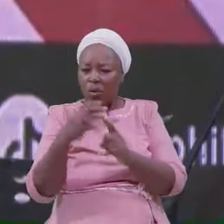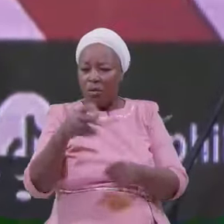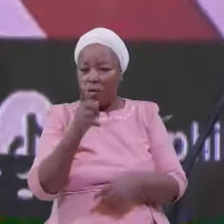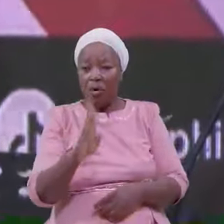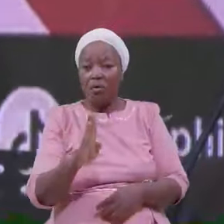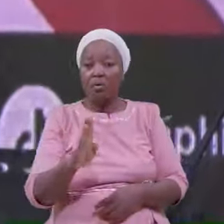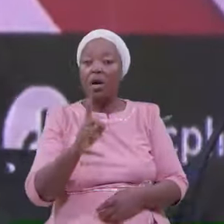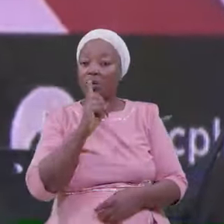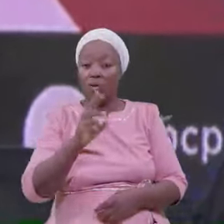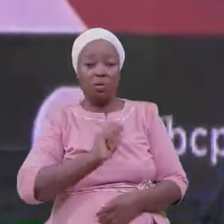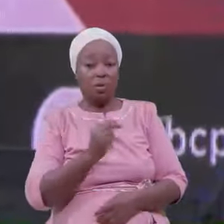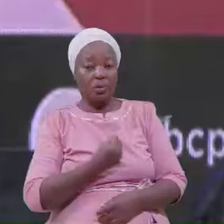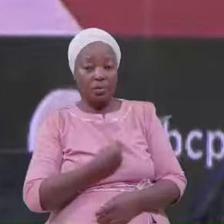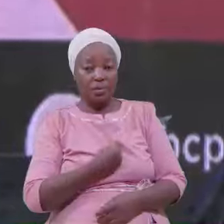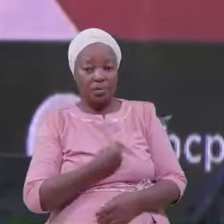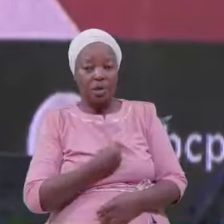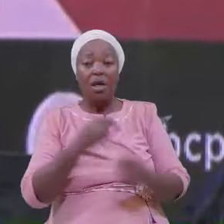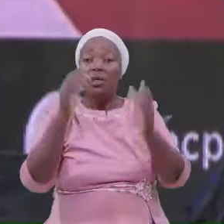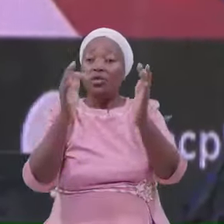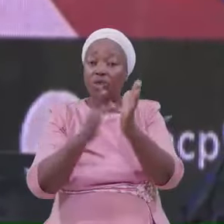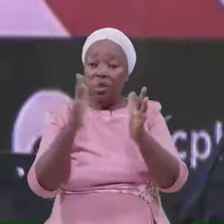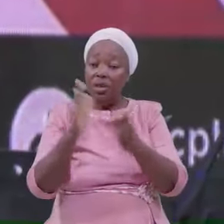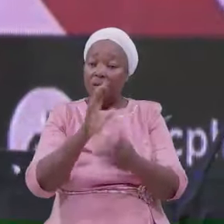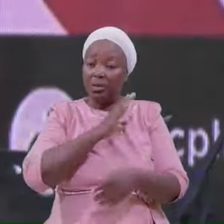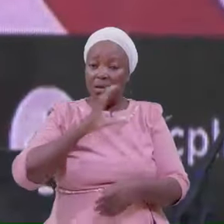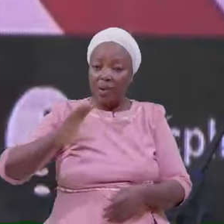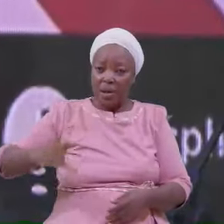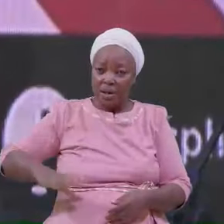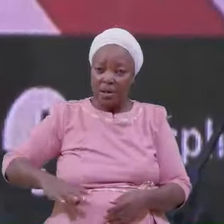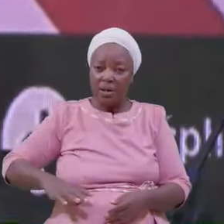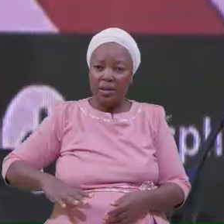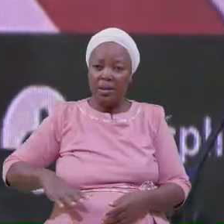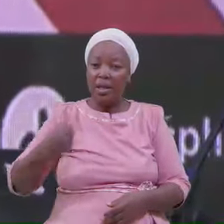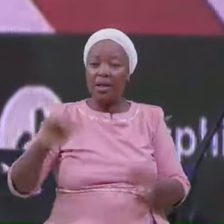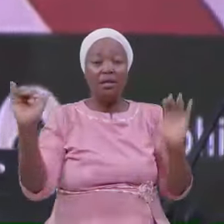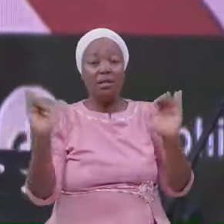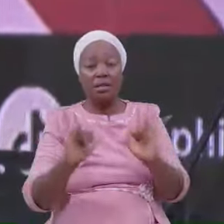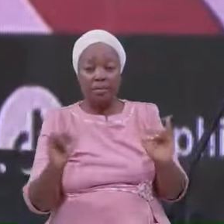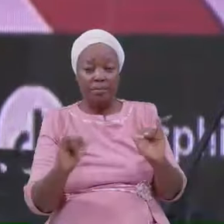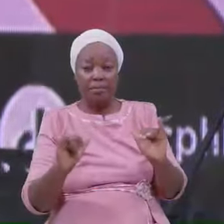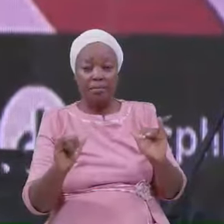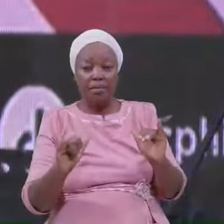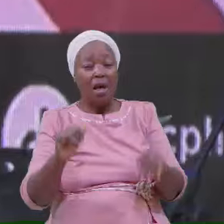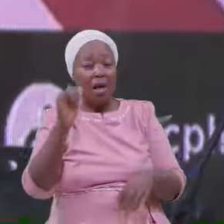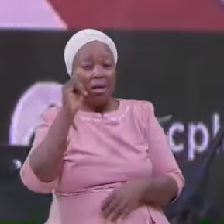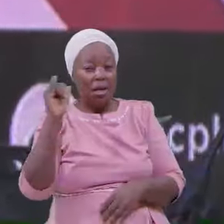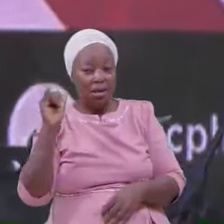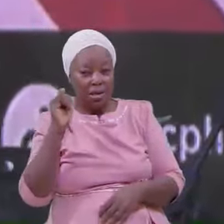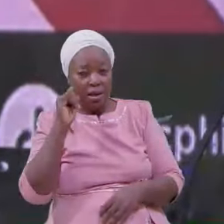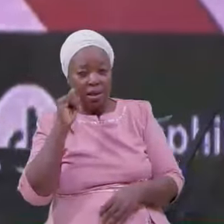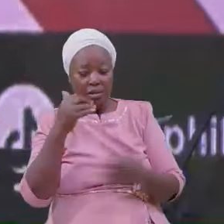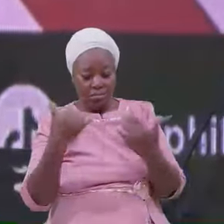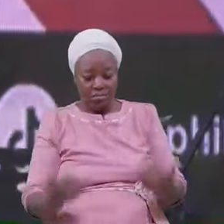ng banal na kasulatan. Jesus Christ. Si Jesus Cristo. The same. Ang tagapagligtas. Today